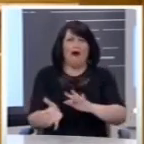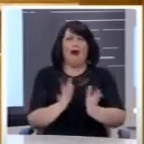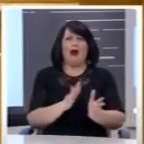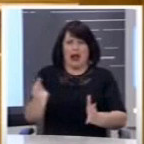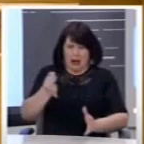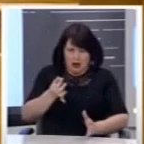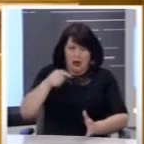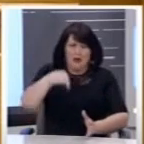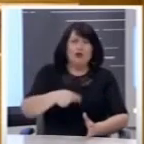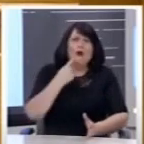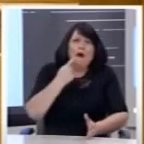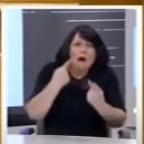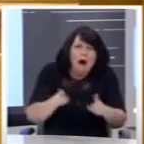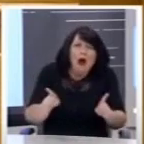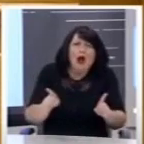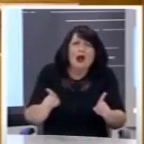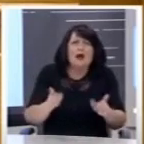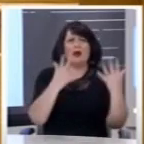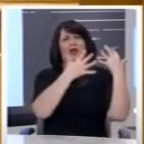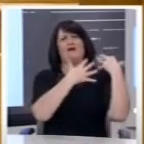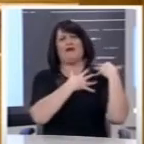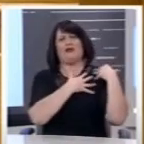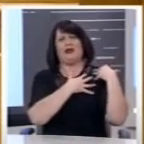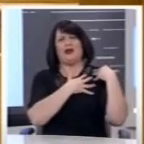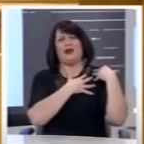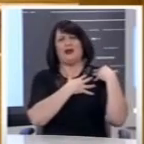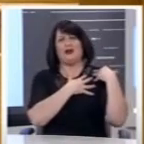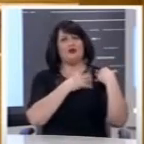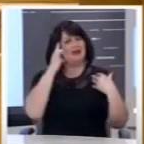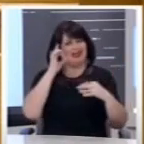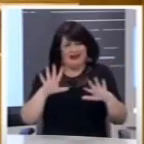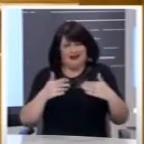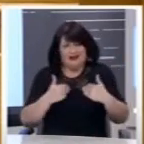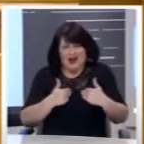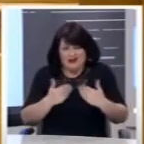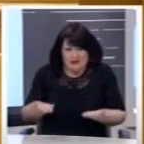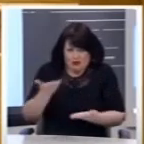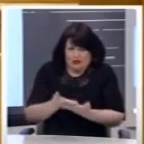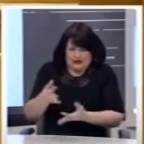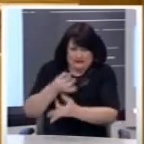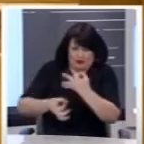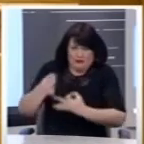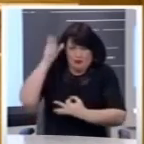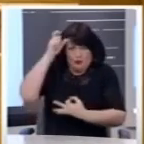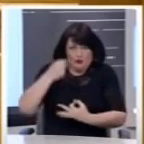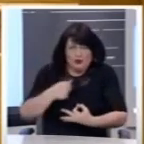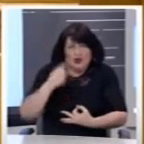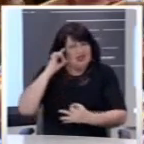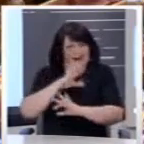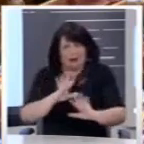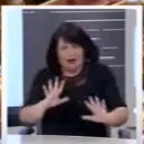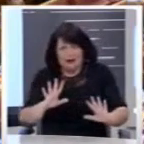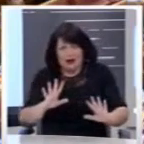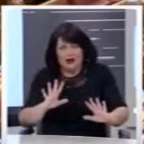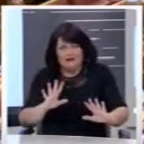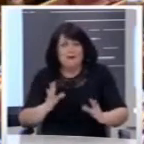άλλα λέει εδώ και παίρνω πάνω το βάρος μου ότι παρανόησα τις προτάσεις της Τουρκίας. Και ας είπε, δεν το